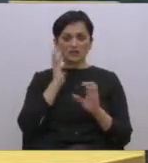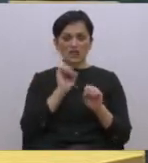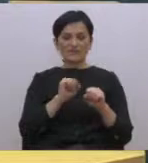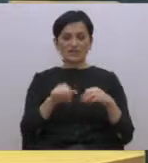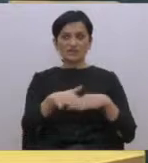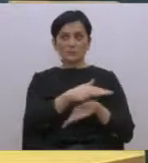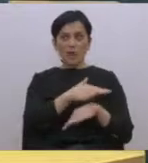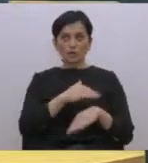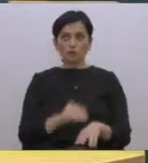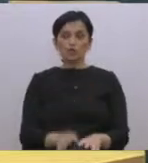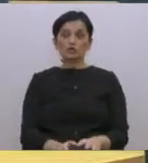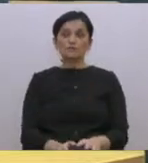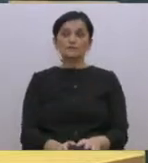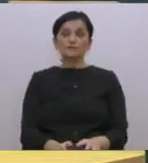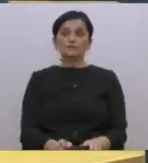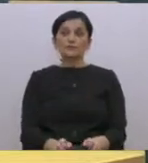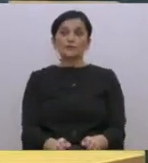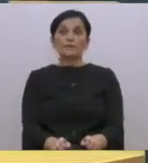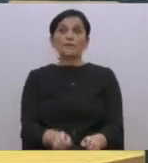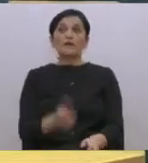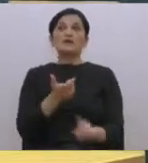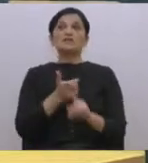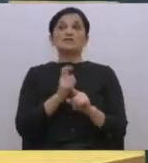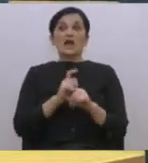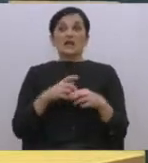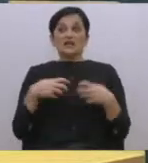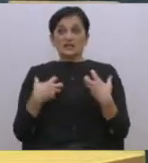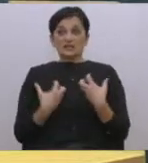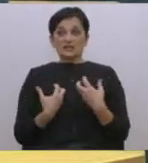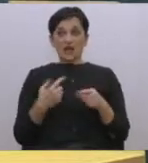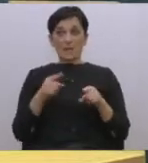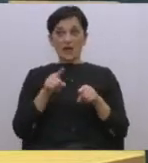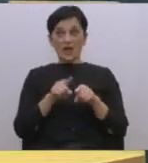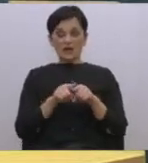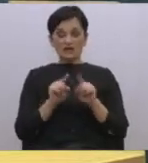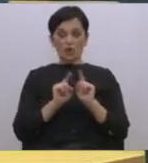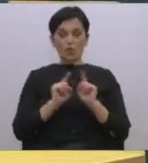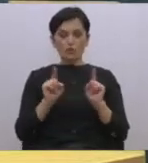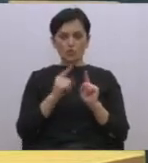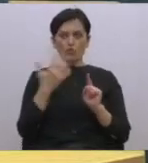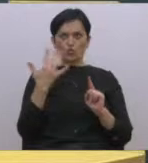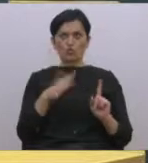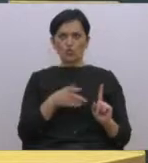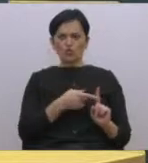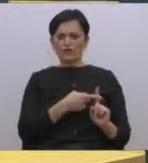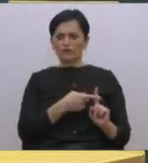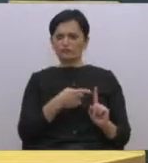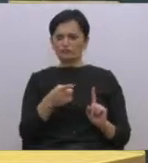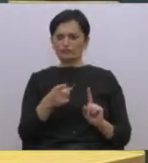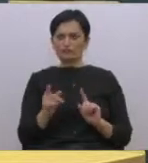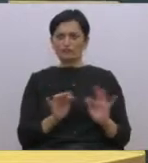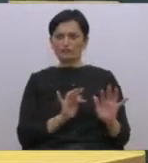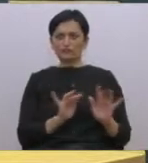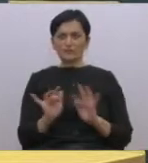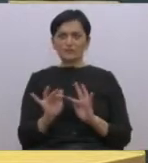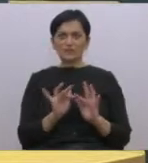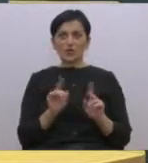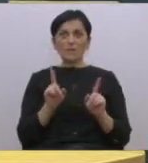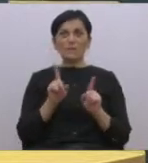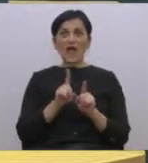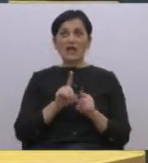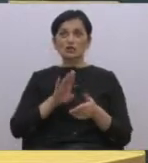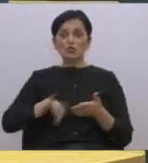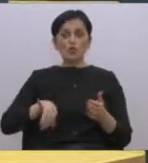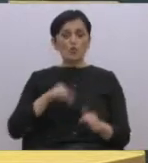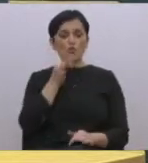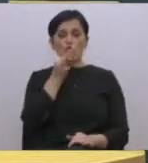Peruši. Ძალიან სამწუხაროა, რომ ასეთი პროპაგანდა უკვე კარგახანია მიმდინარეობს და ამას ასე უპასუხოთ,